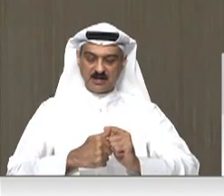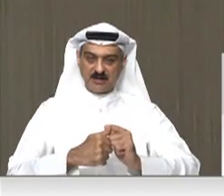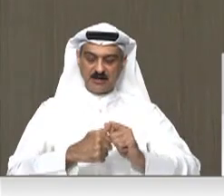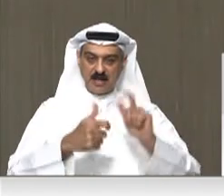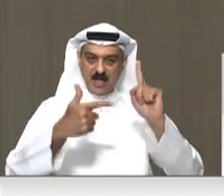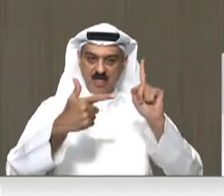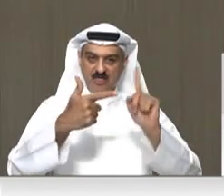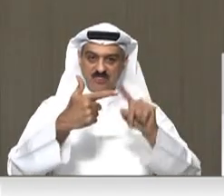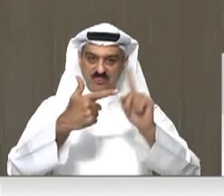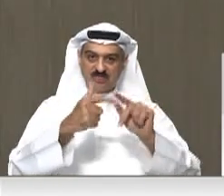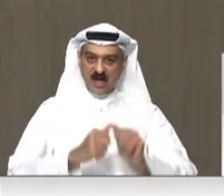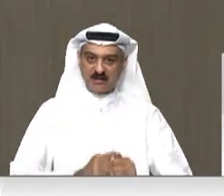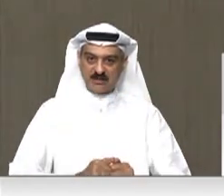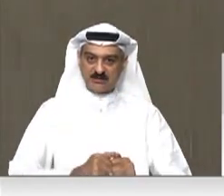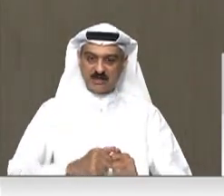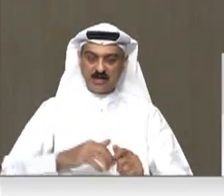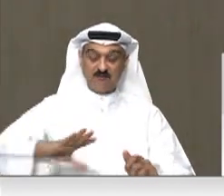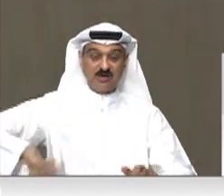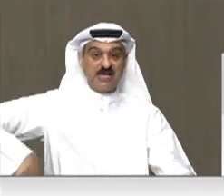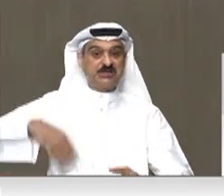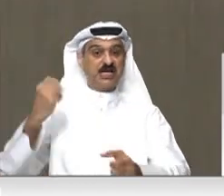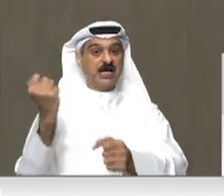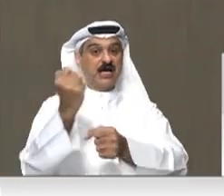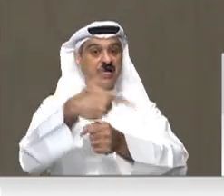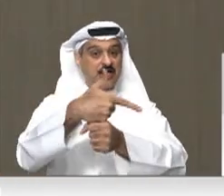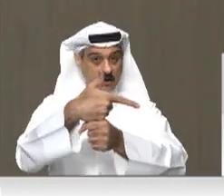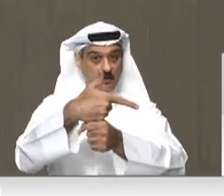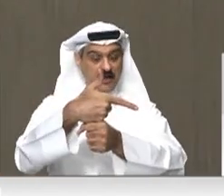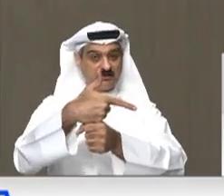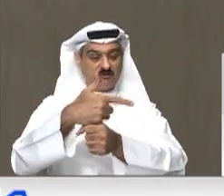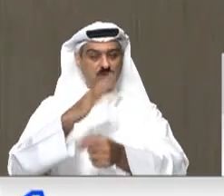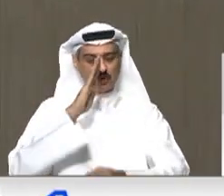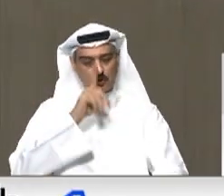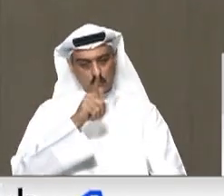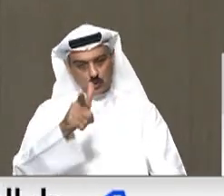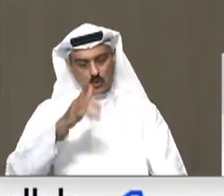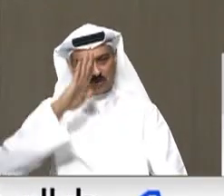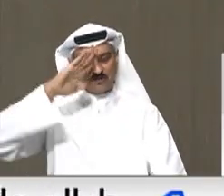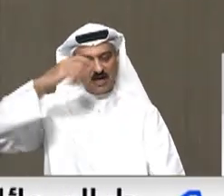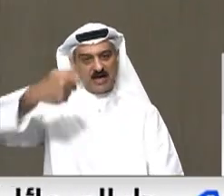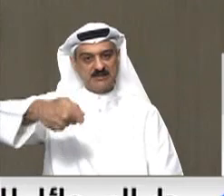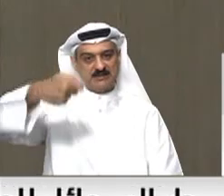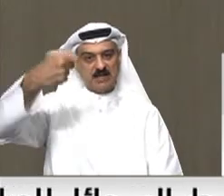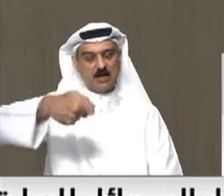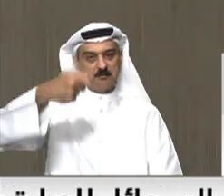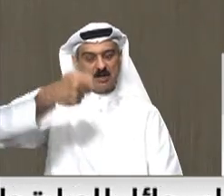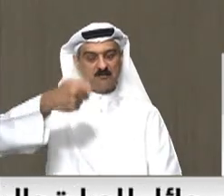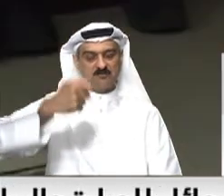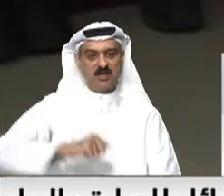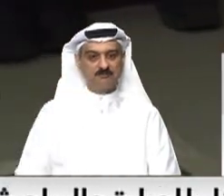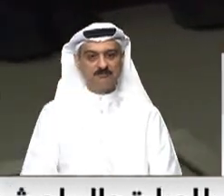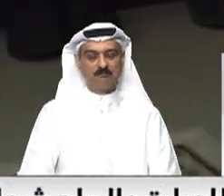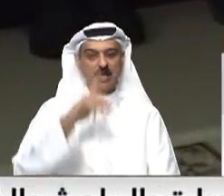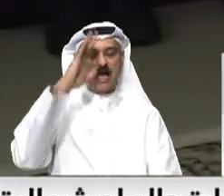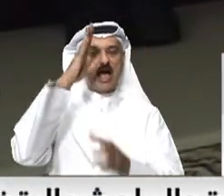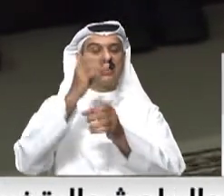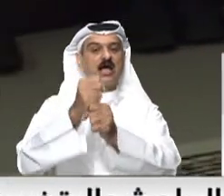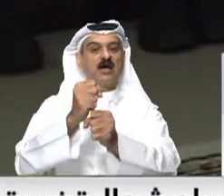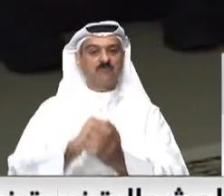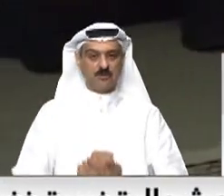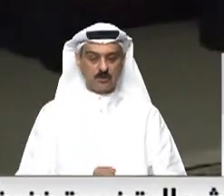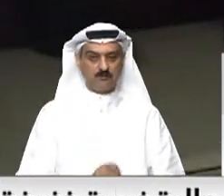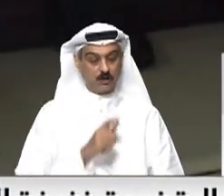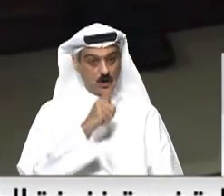الكويت، كذلك سمو ولي العهد الأمين الشيخ مشعل الأحمد الجابر صباح. أقول